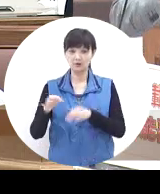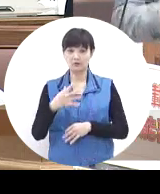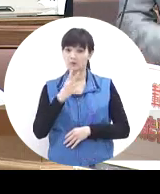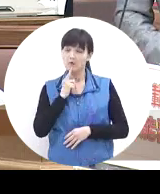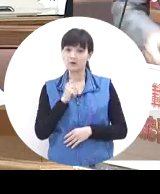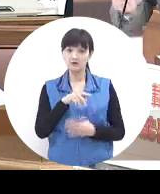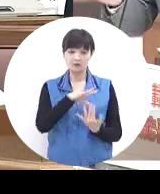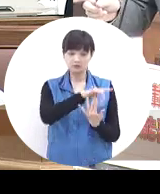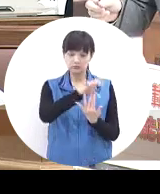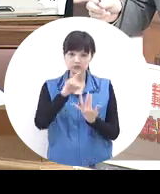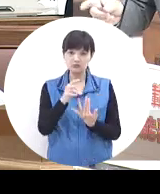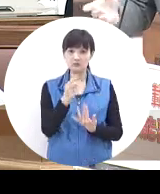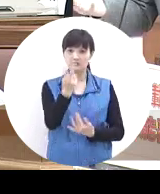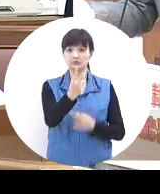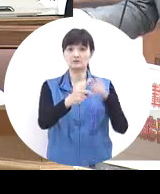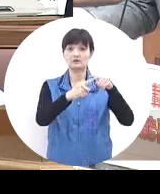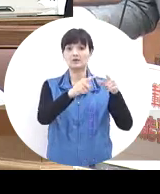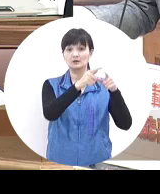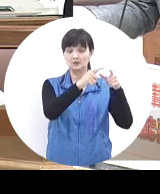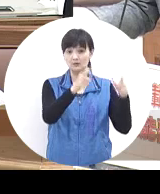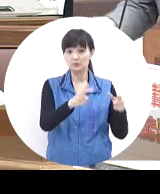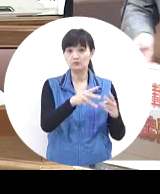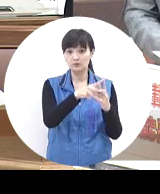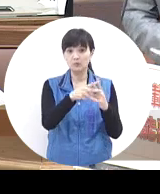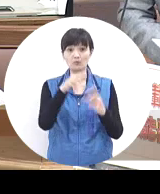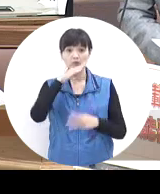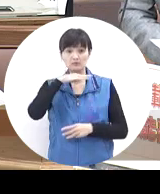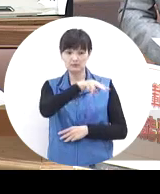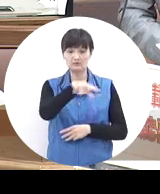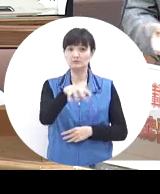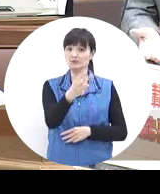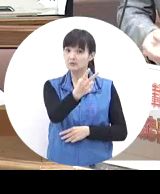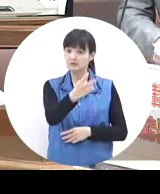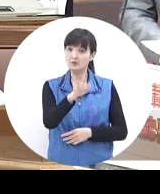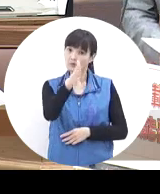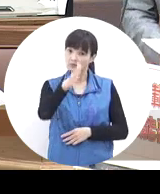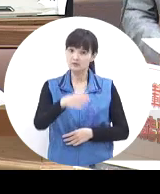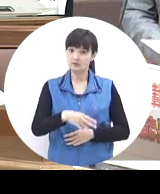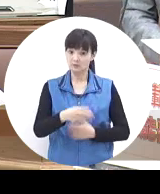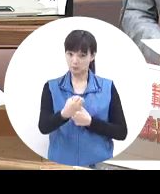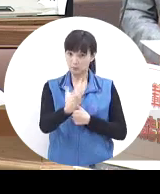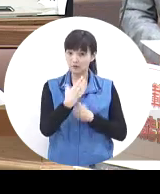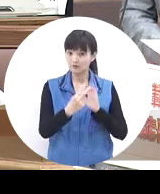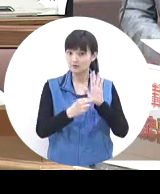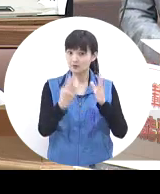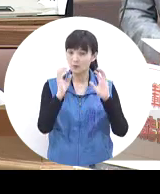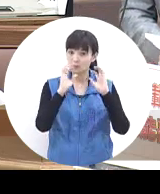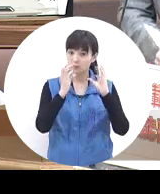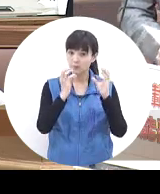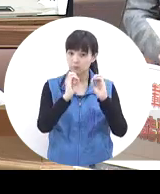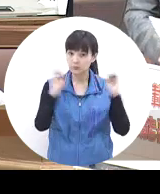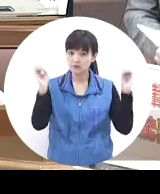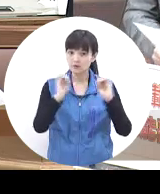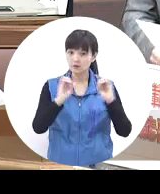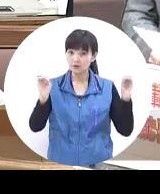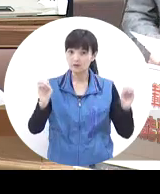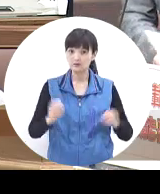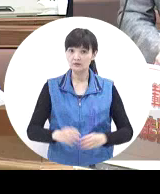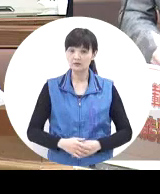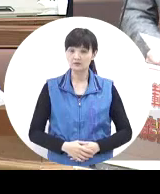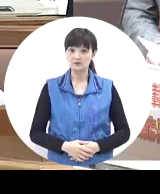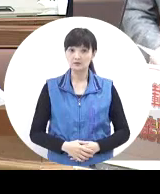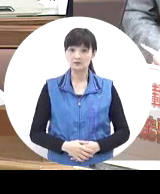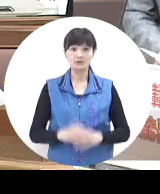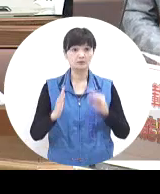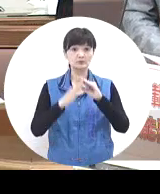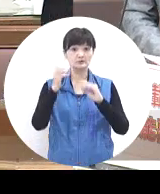戏子、选芦洲，完全都没有啊？市长， 我有听 局长不用回答， 我有